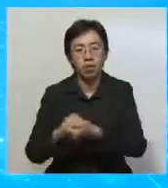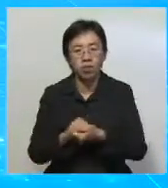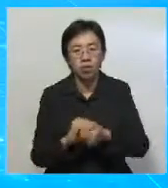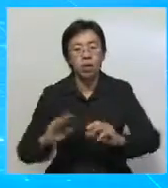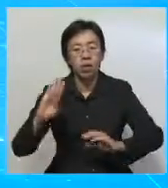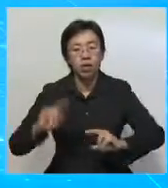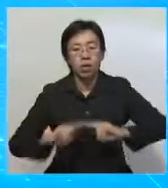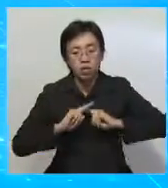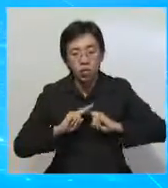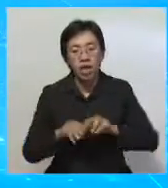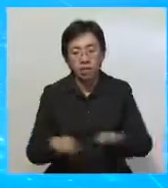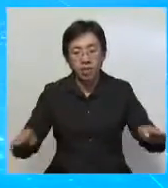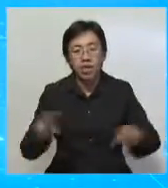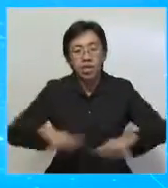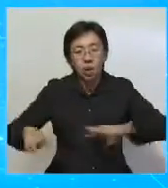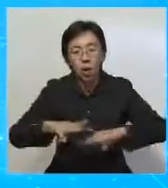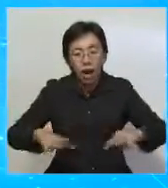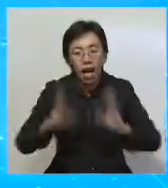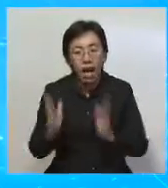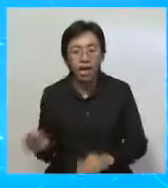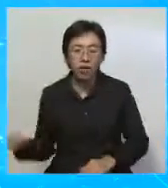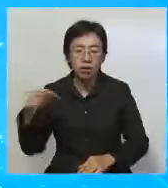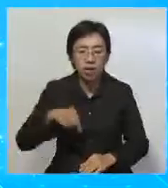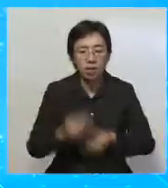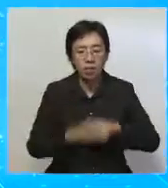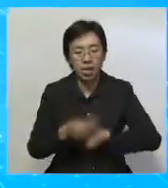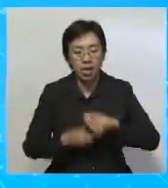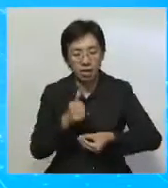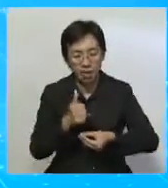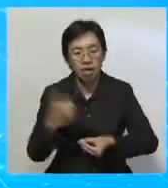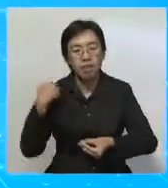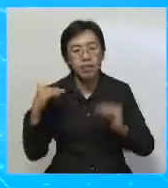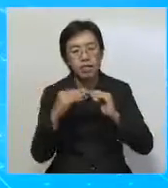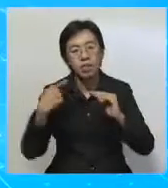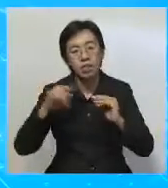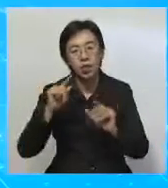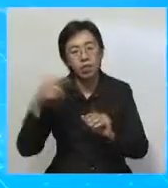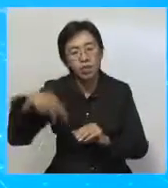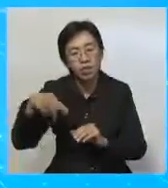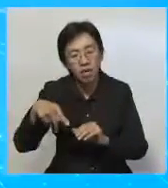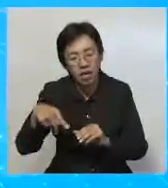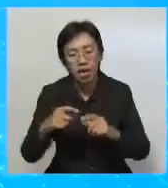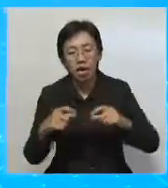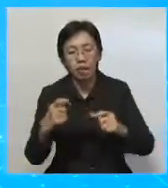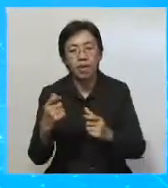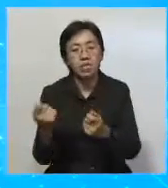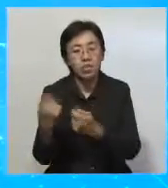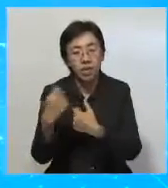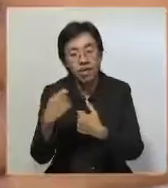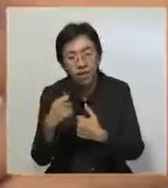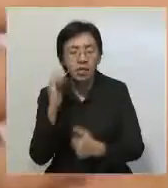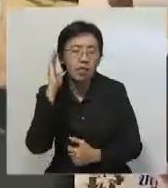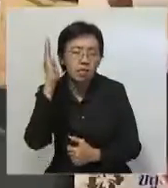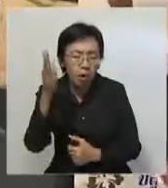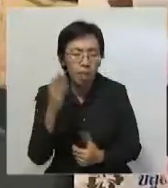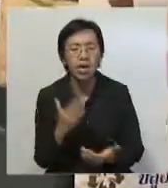ทางภาคเอกชนในการจัดสรรพื้นที่หรือทำเลในการขายด้วยพร้อมด้วยสิทธิประโยชน์พิเศษกับผู้ถือบัตรสวัสดิการแห่งรัฐในการที่จะลดค่าเช่